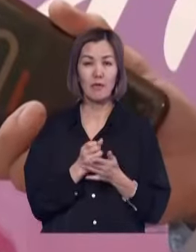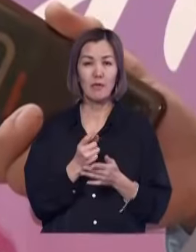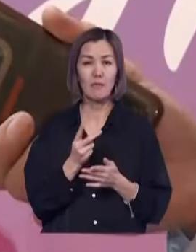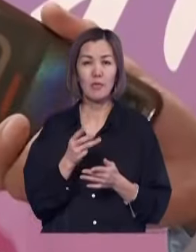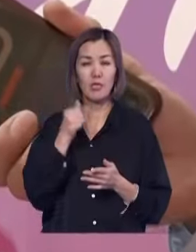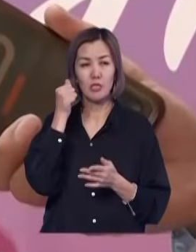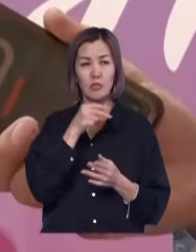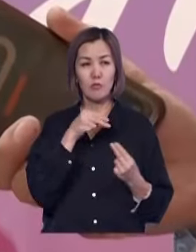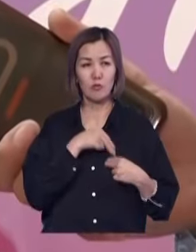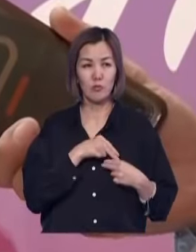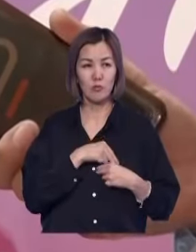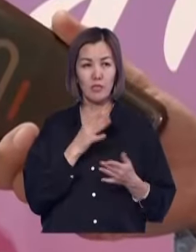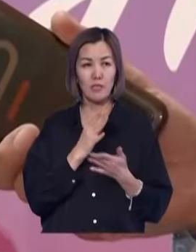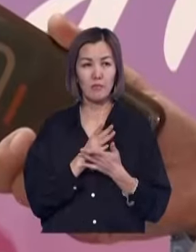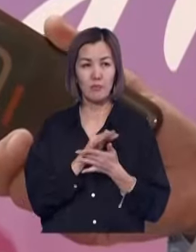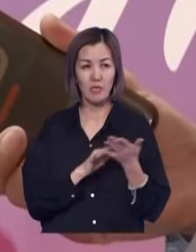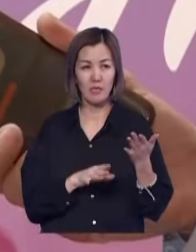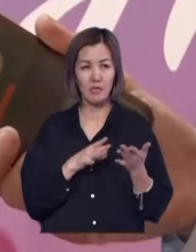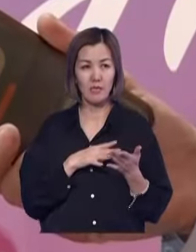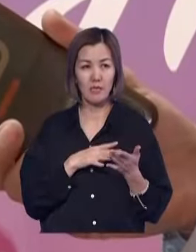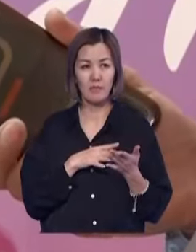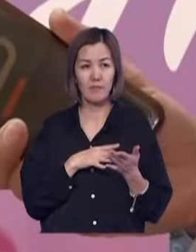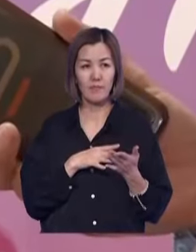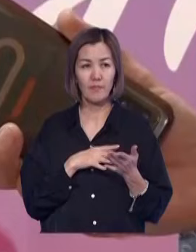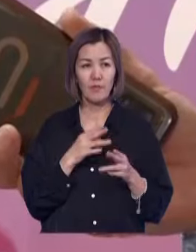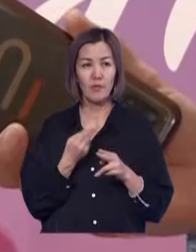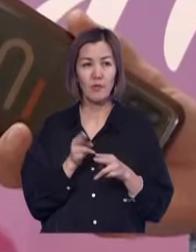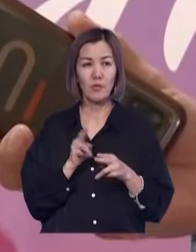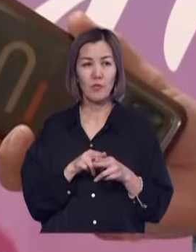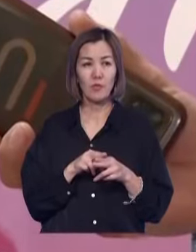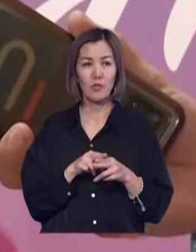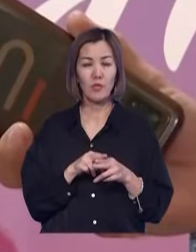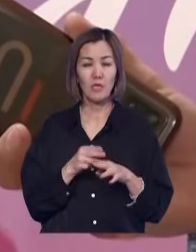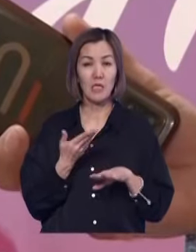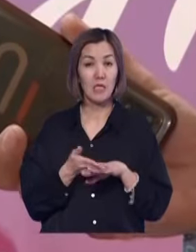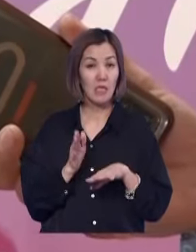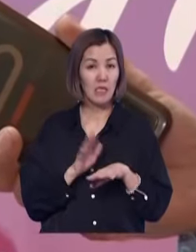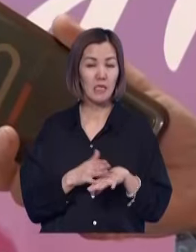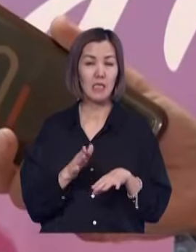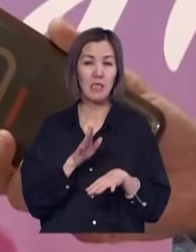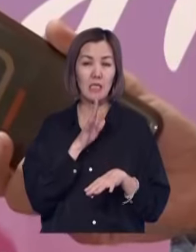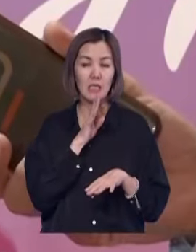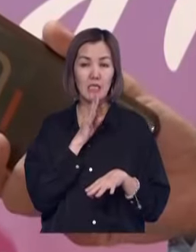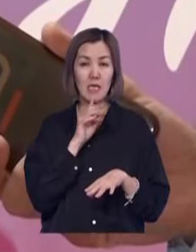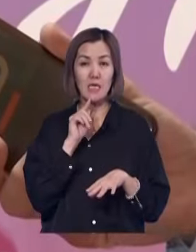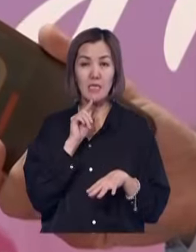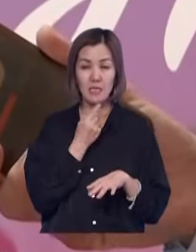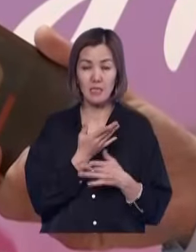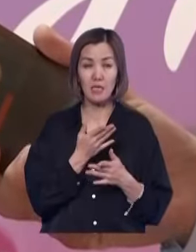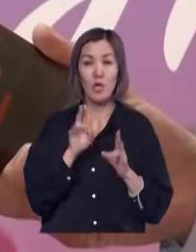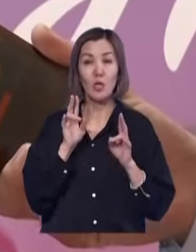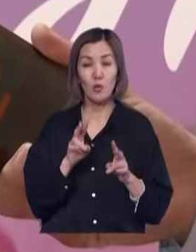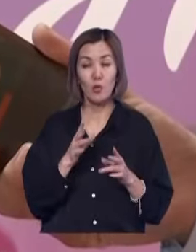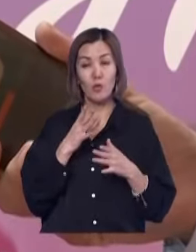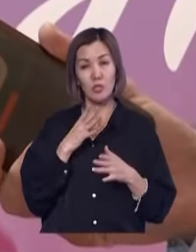өзім жалғыз өзім служба етіп келе жатырмын. Өте оңай емес енді. Қыз балаға өте қиын. Бірақ